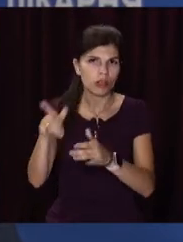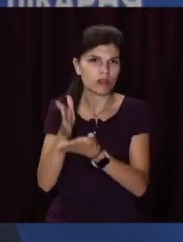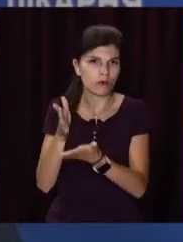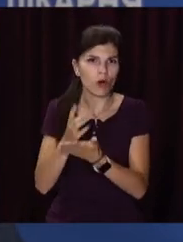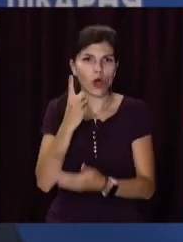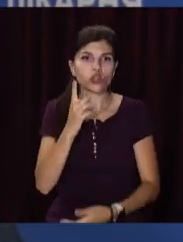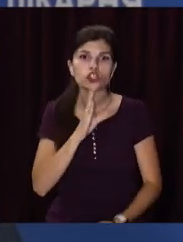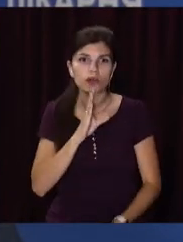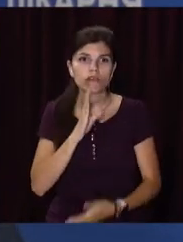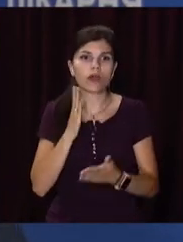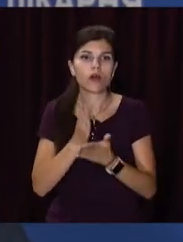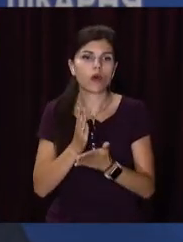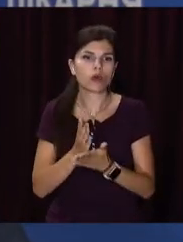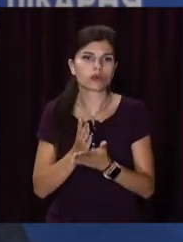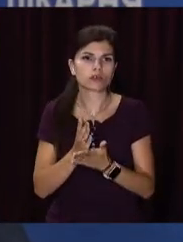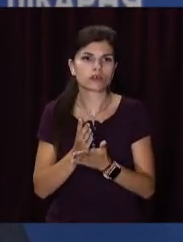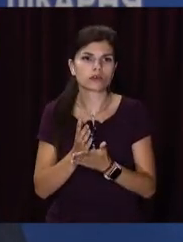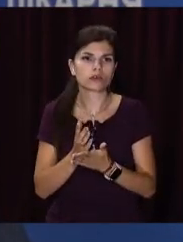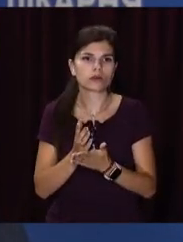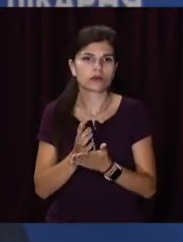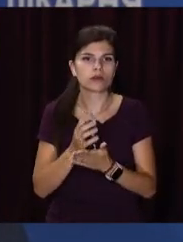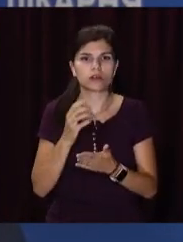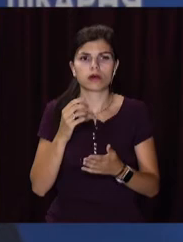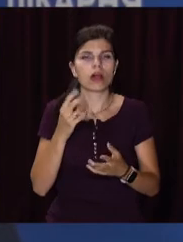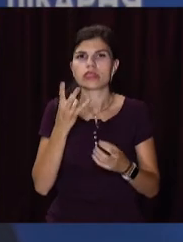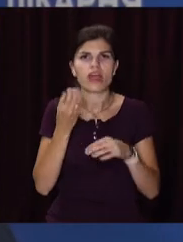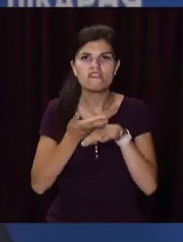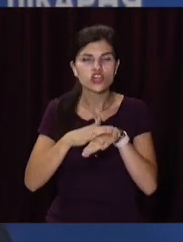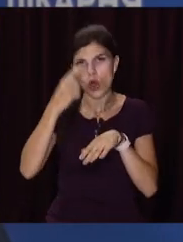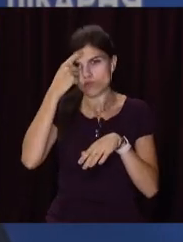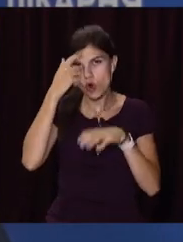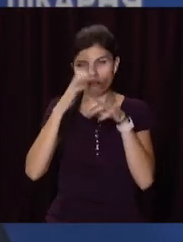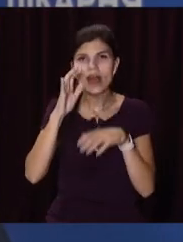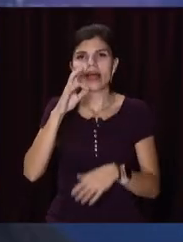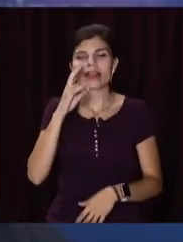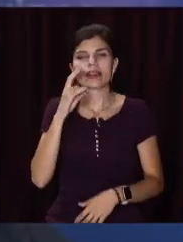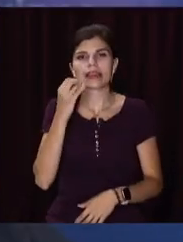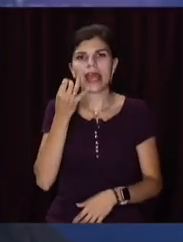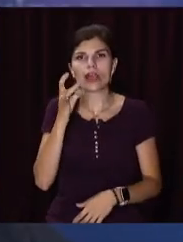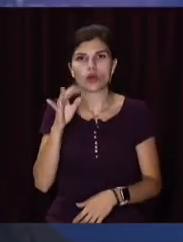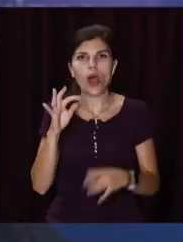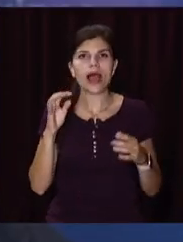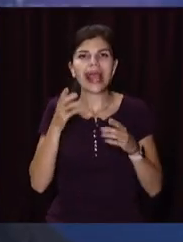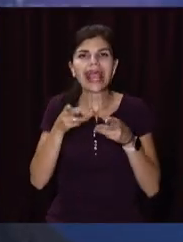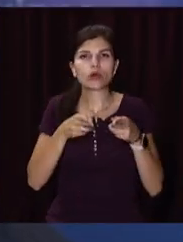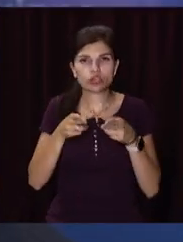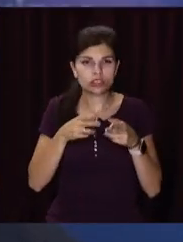Одна дівчина знаходиться з неважкою черепно-мозковою травмою в нейрохірургічному, і п'ятий